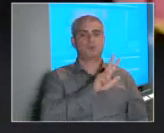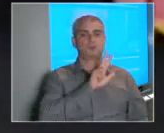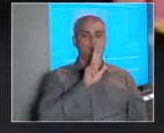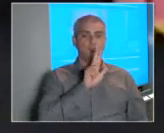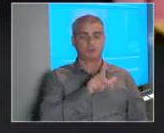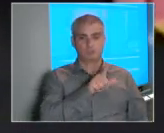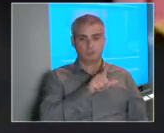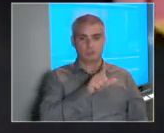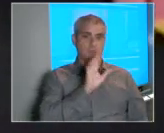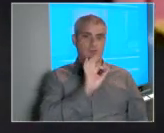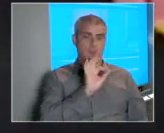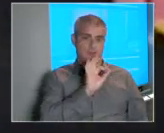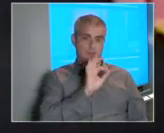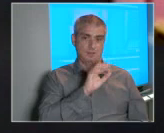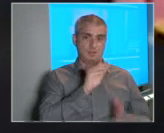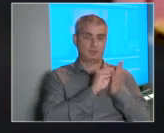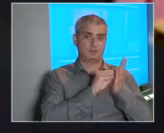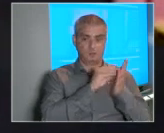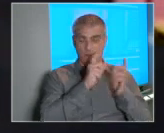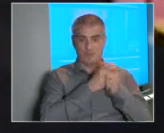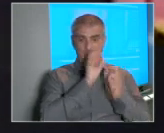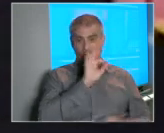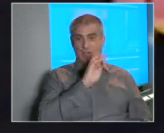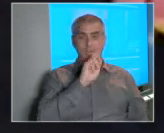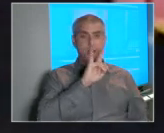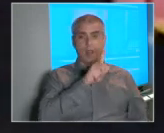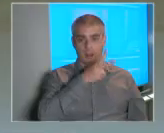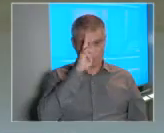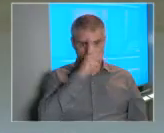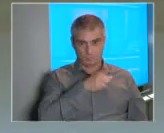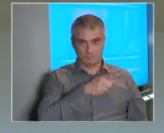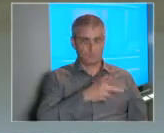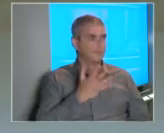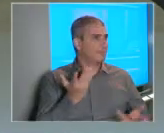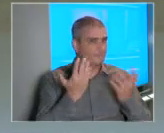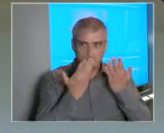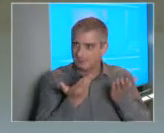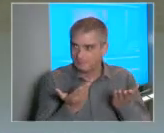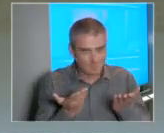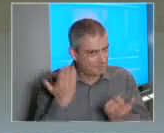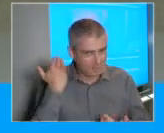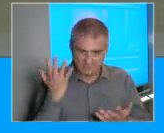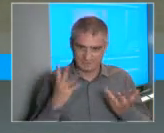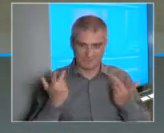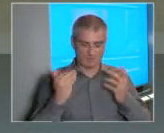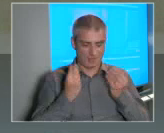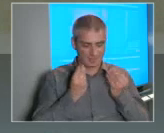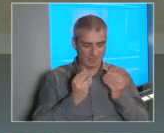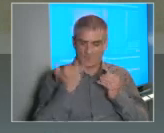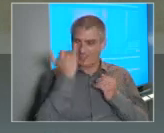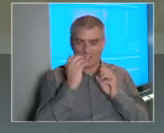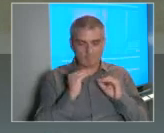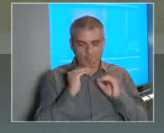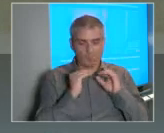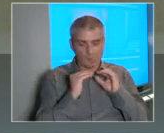33 מנדטים לרשימת מחל לליכוד. איפה המספרים של אז ואיפה האיטיות של אז